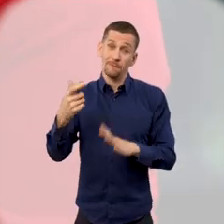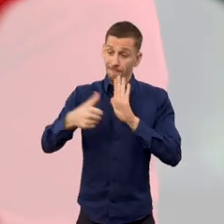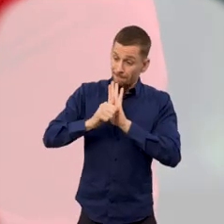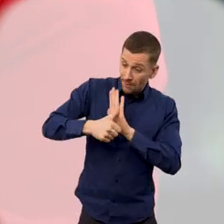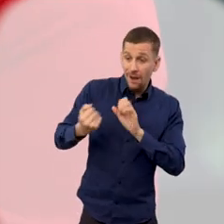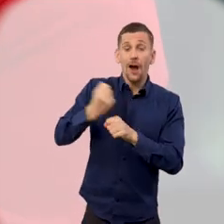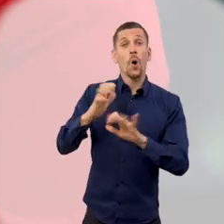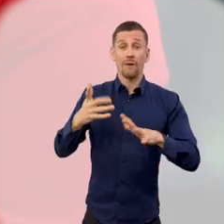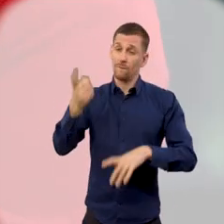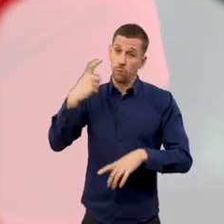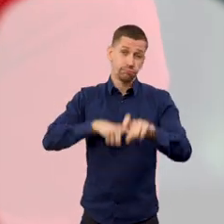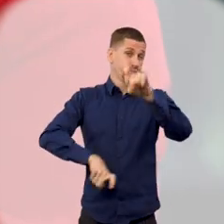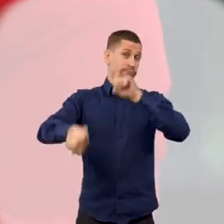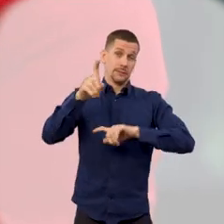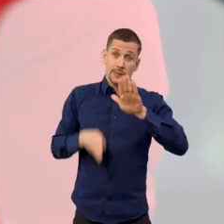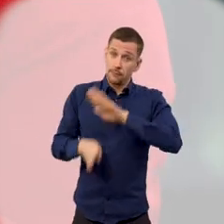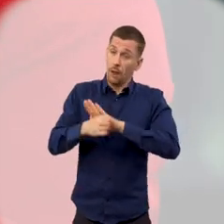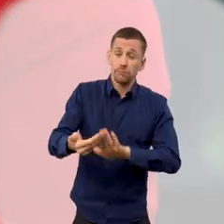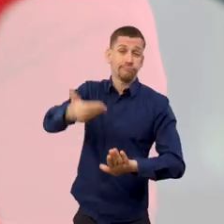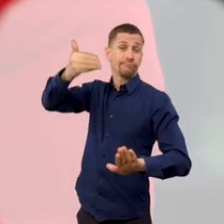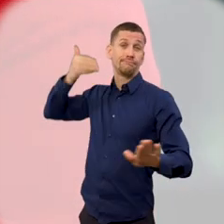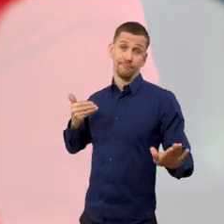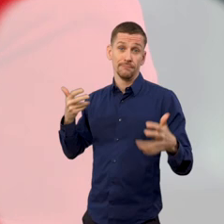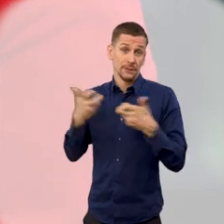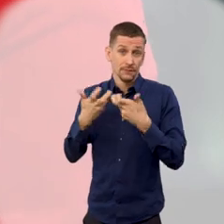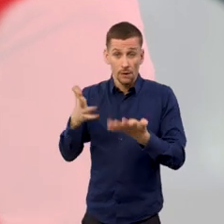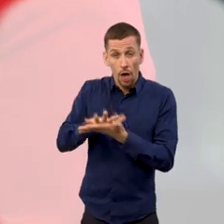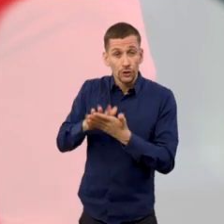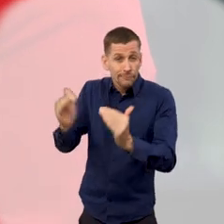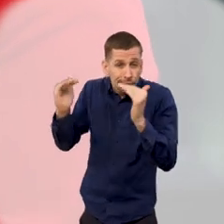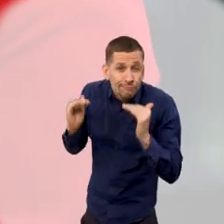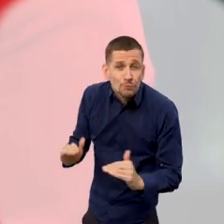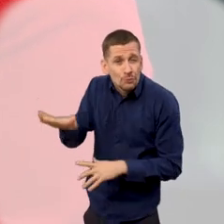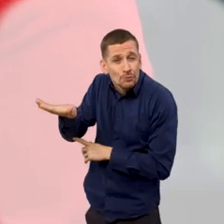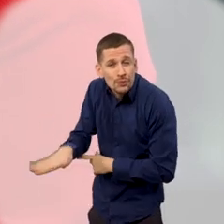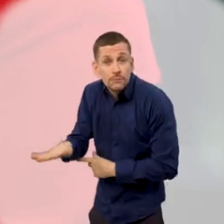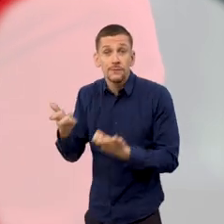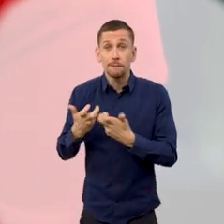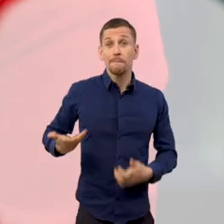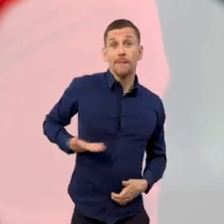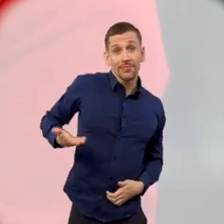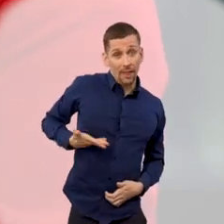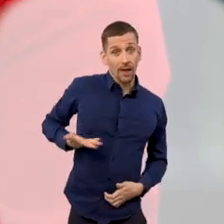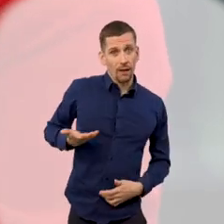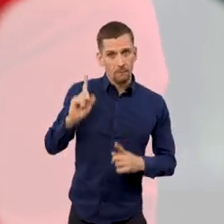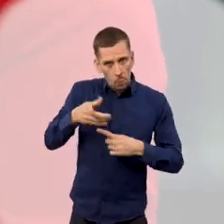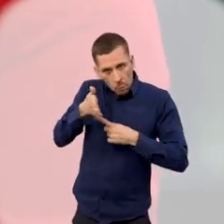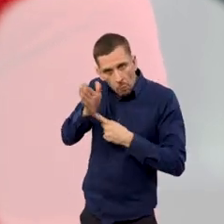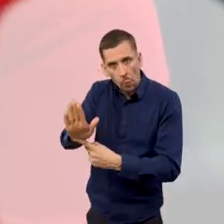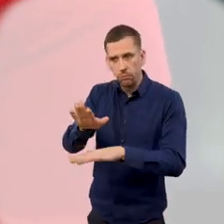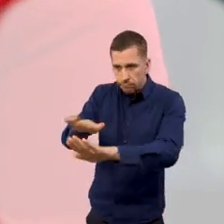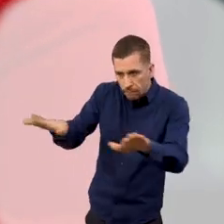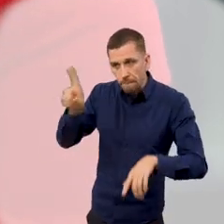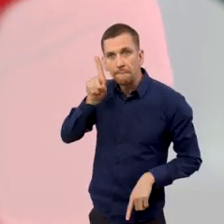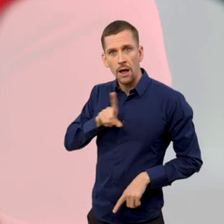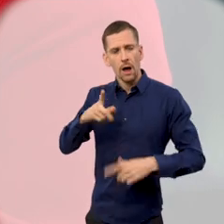Et surtout, il y a aussi un travail à faire vraiment en amont, dès le plus jeune âge, c'est-à-dire dès la maternelle, inciter vraiment